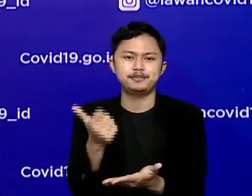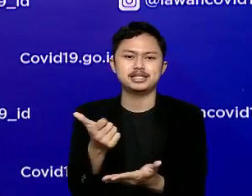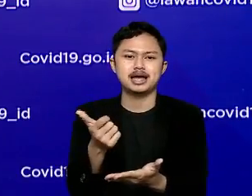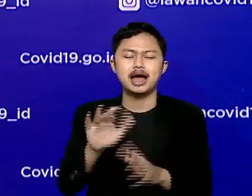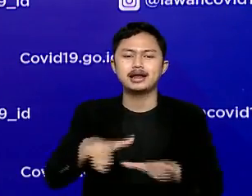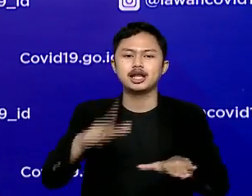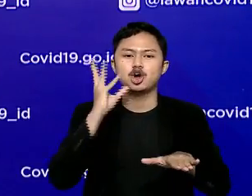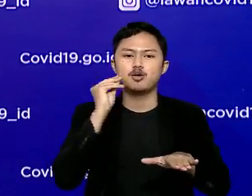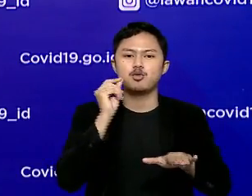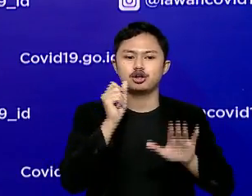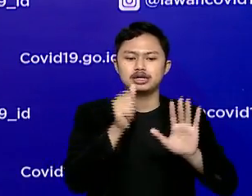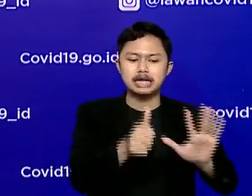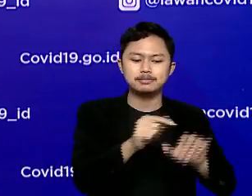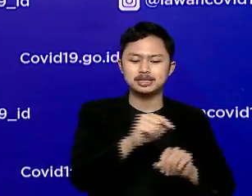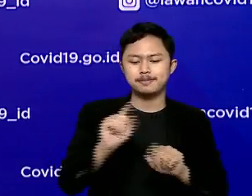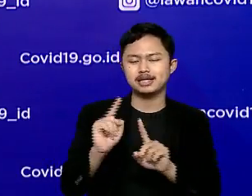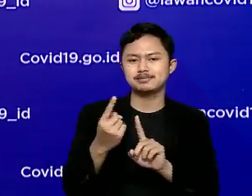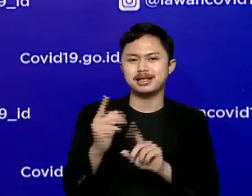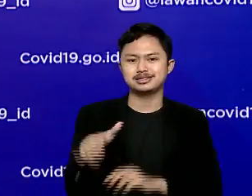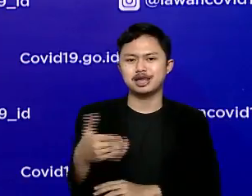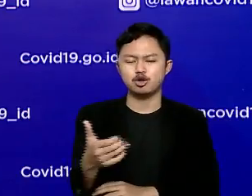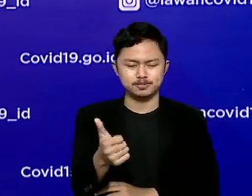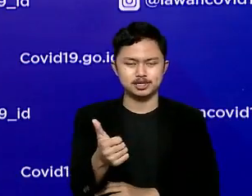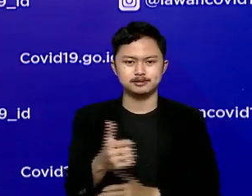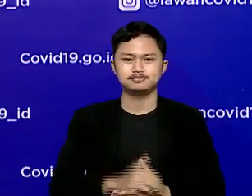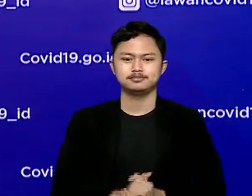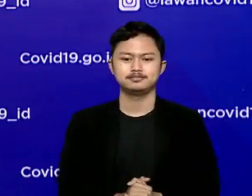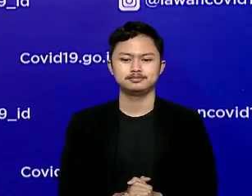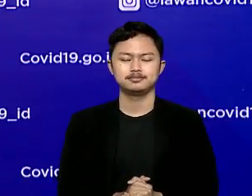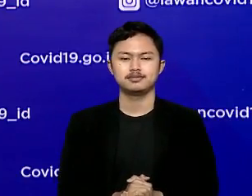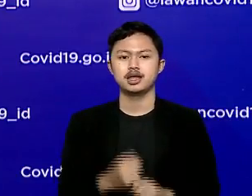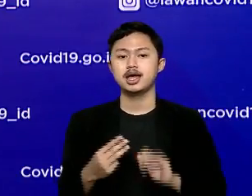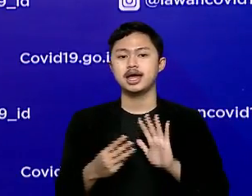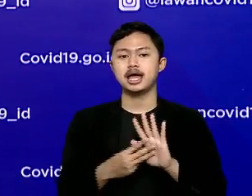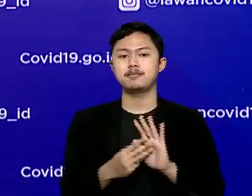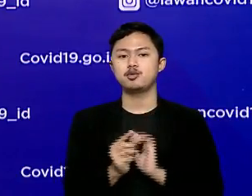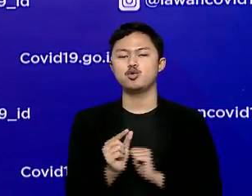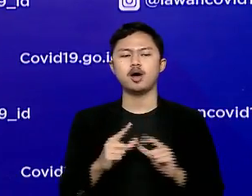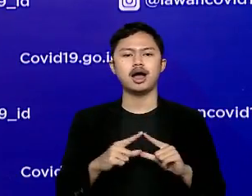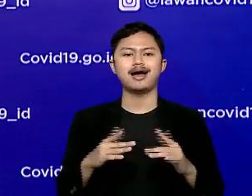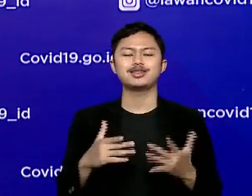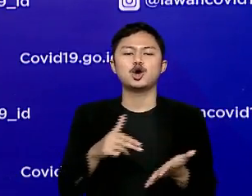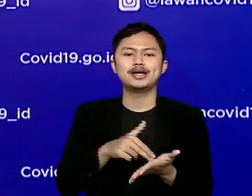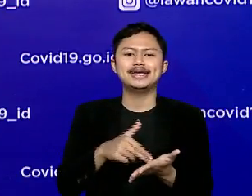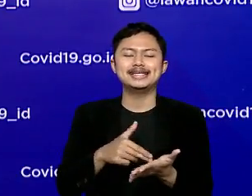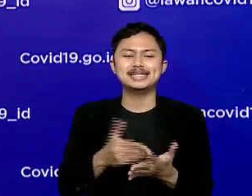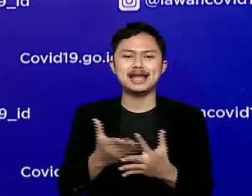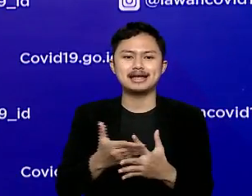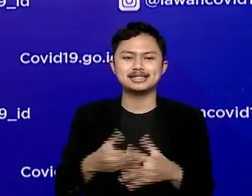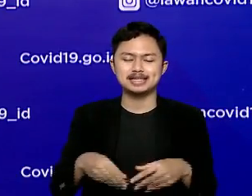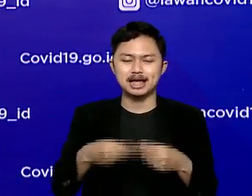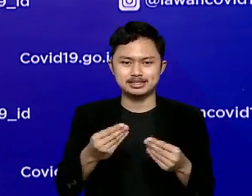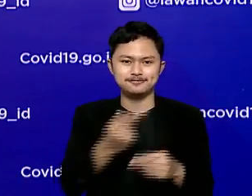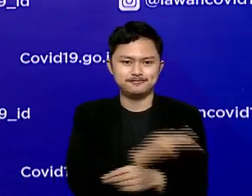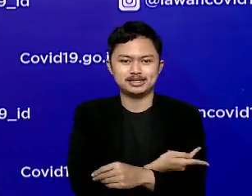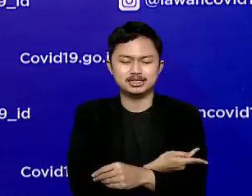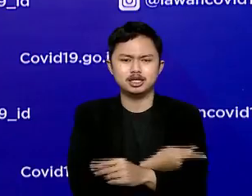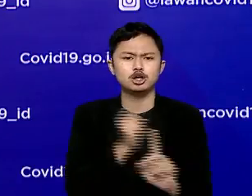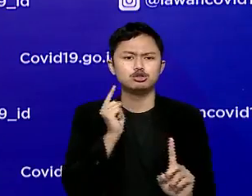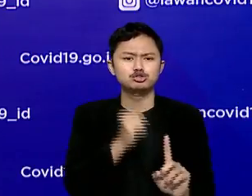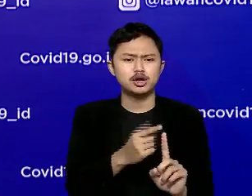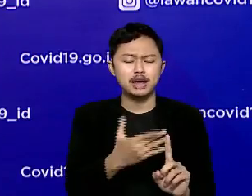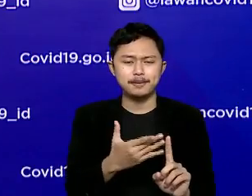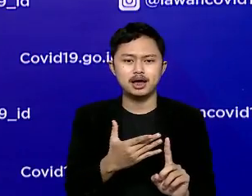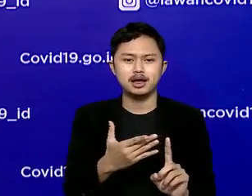11 tahun. Ketiga, EUA yang diberikan juga menjadi upaya percepatan proses